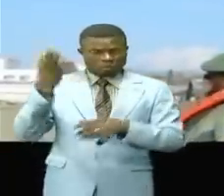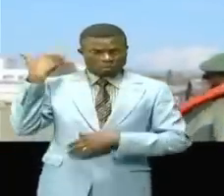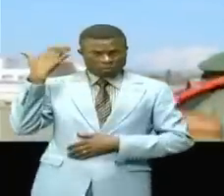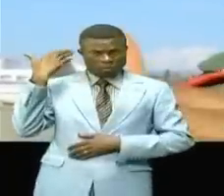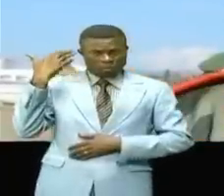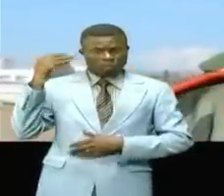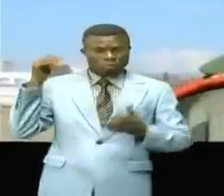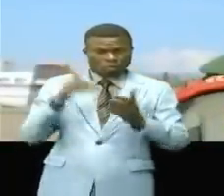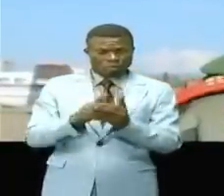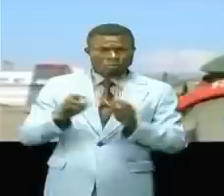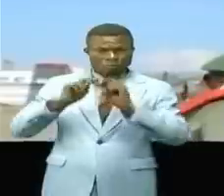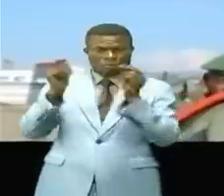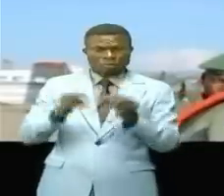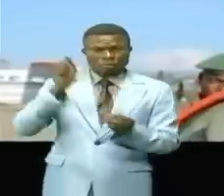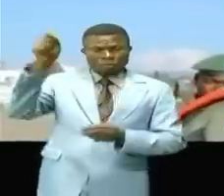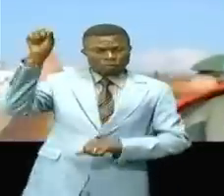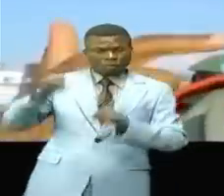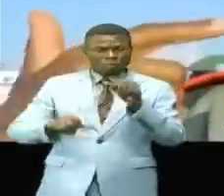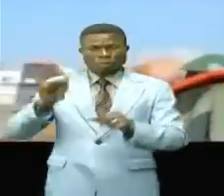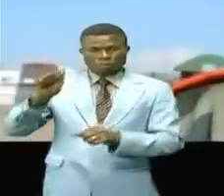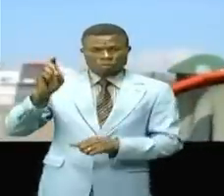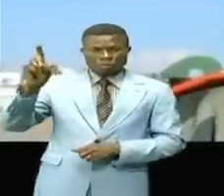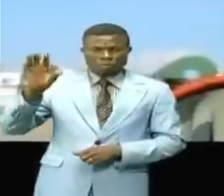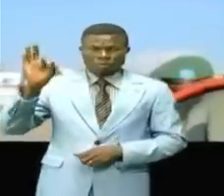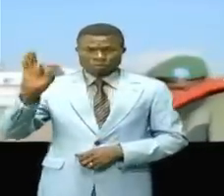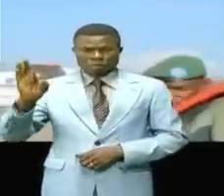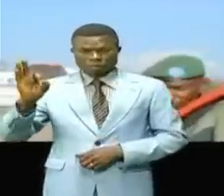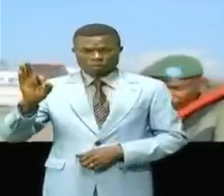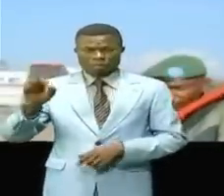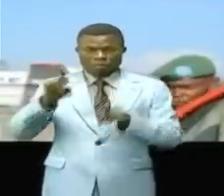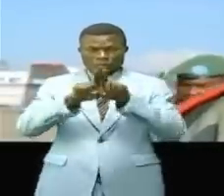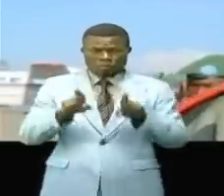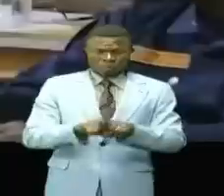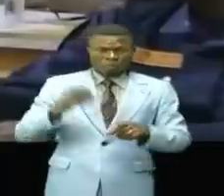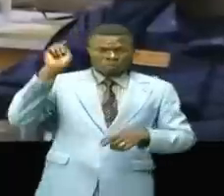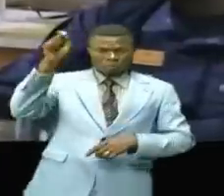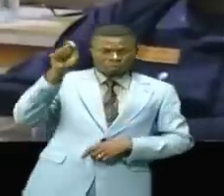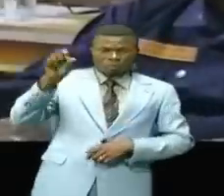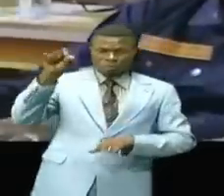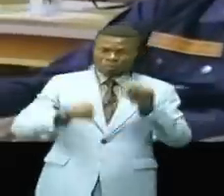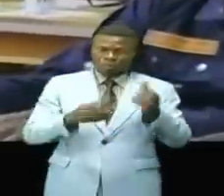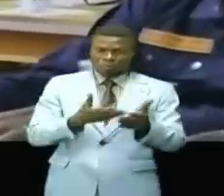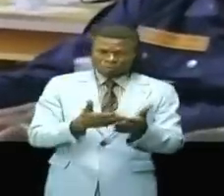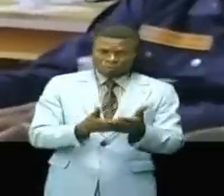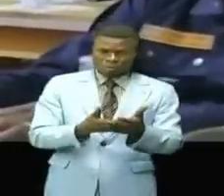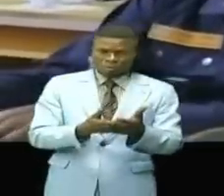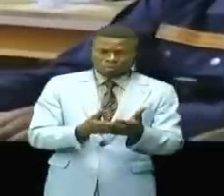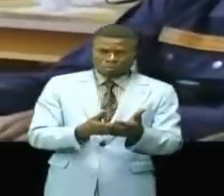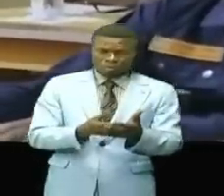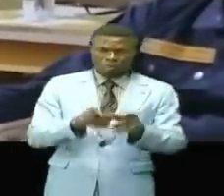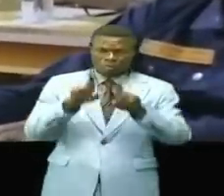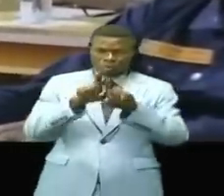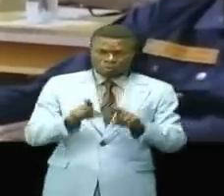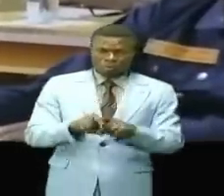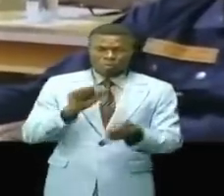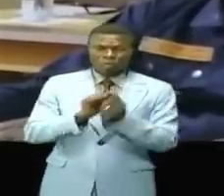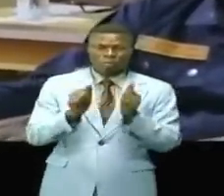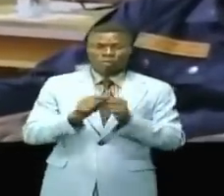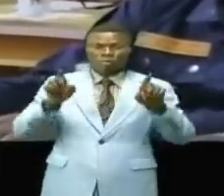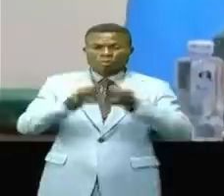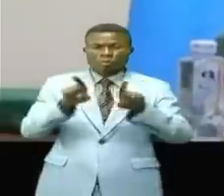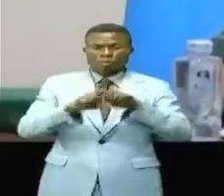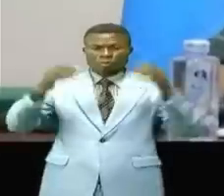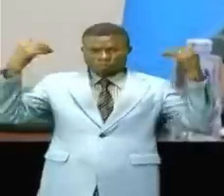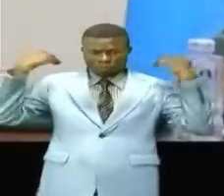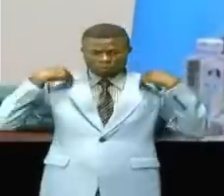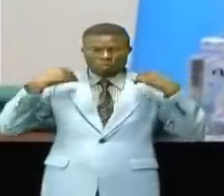comme vous le savez, l'approche militaire, l'approche non militaire Et il a fait des correctifs aussi en tant que commandant. Il nous a donné